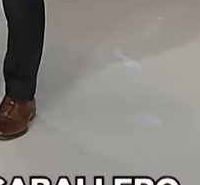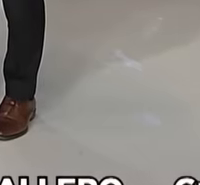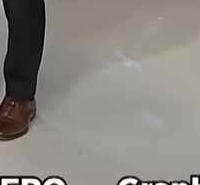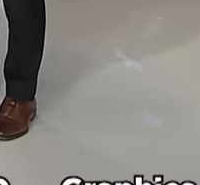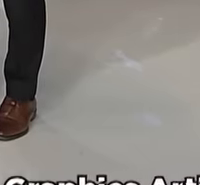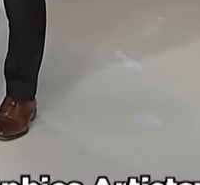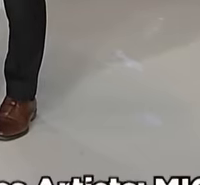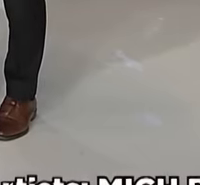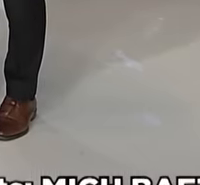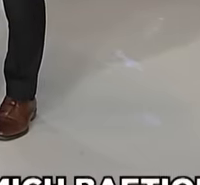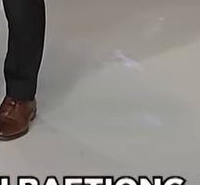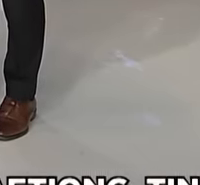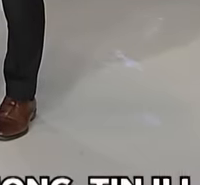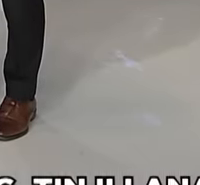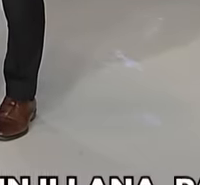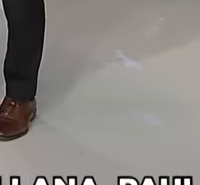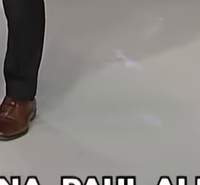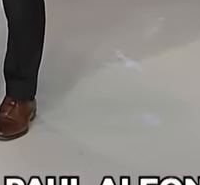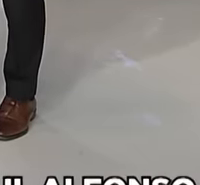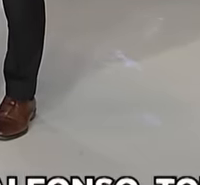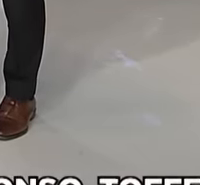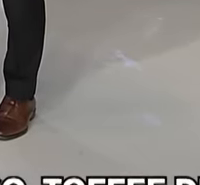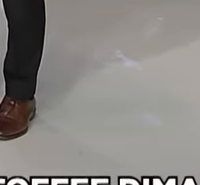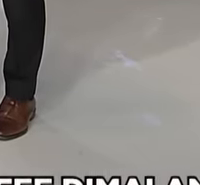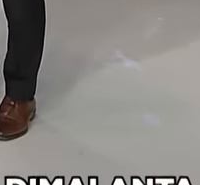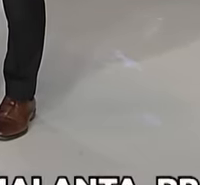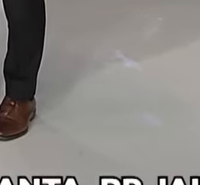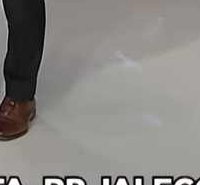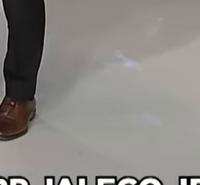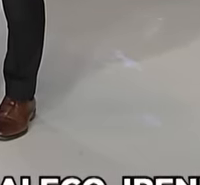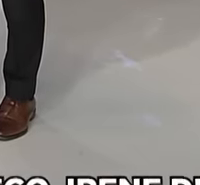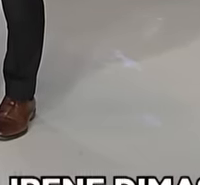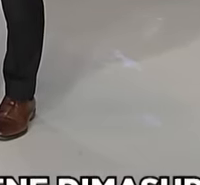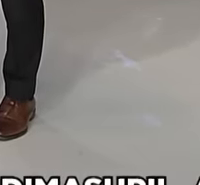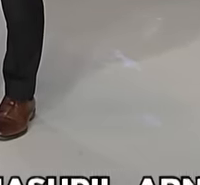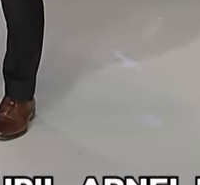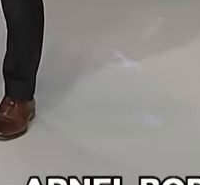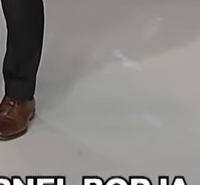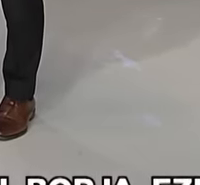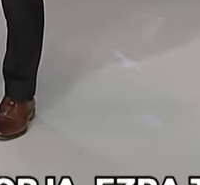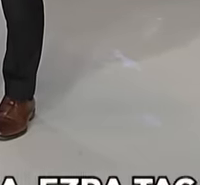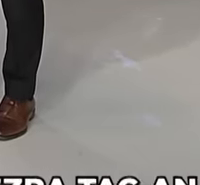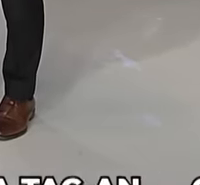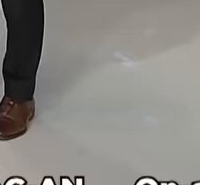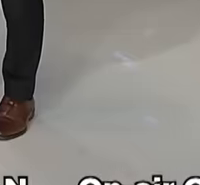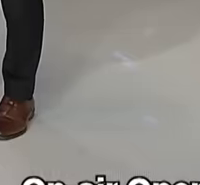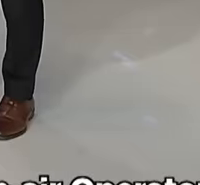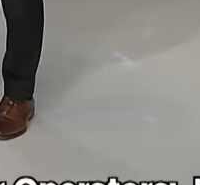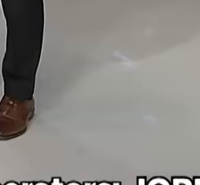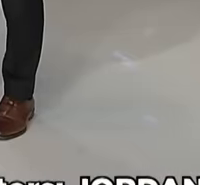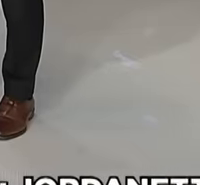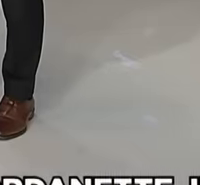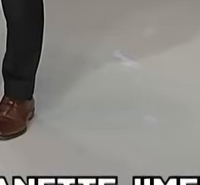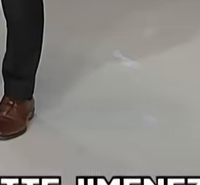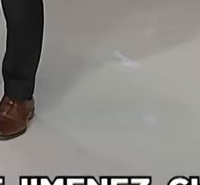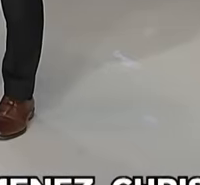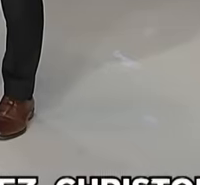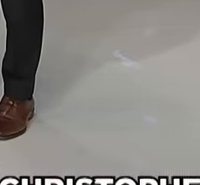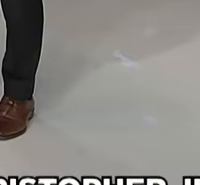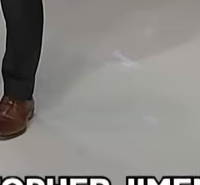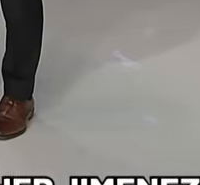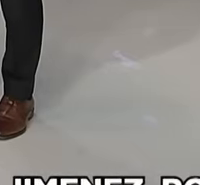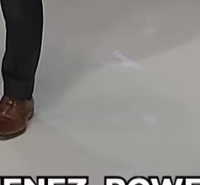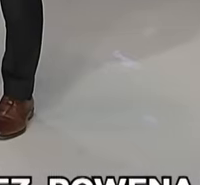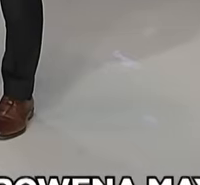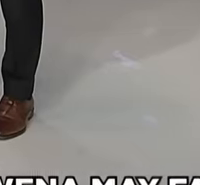congresswoman. Imposible. Ay, kaya nga. At may tinatago. Ito pa. Ito pa.